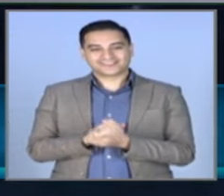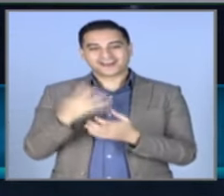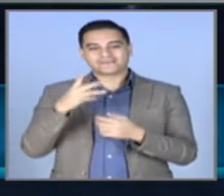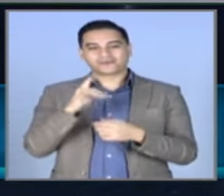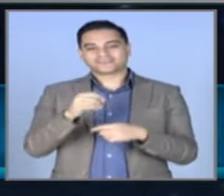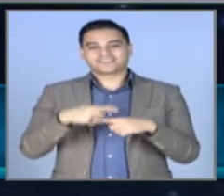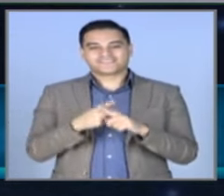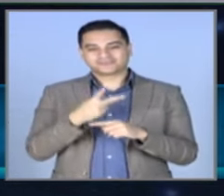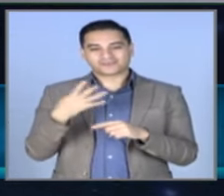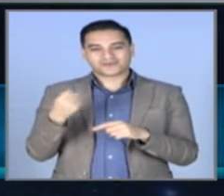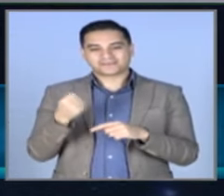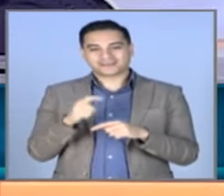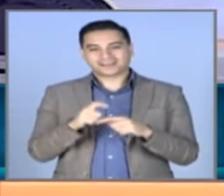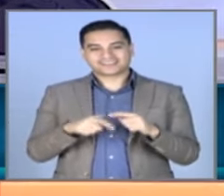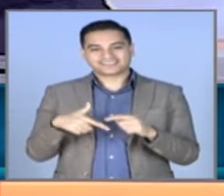54